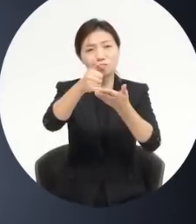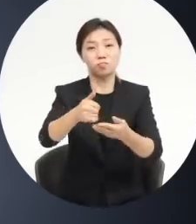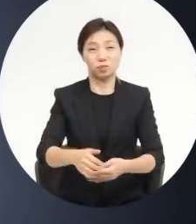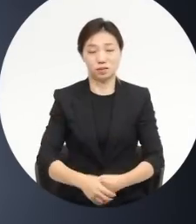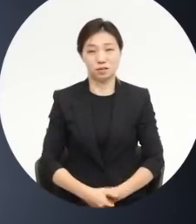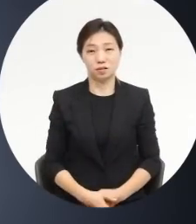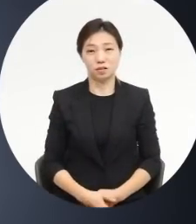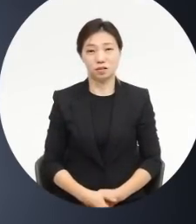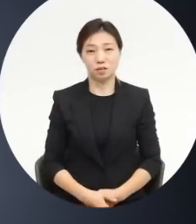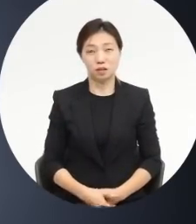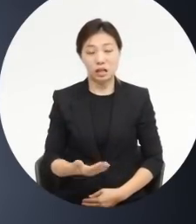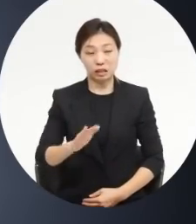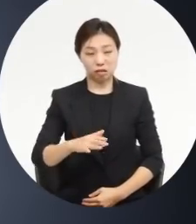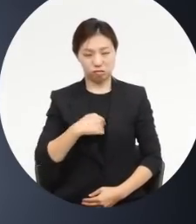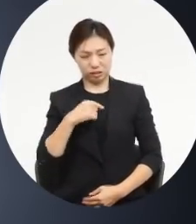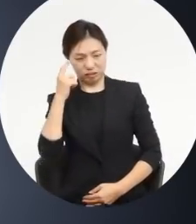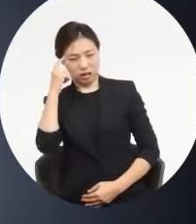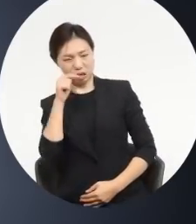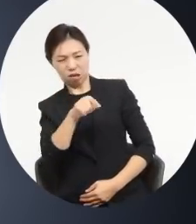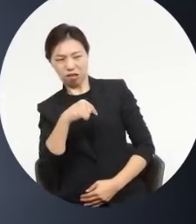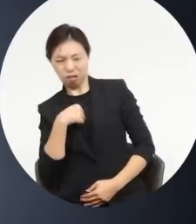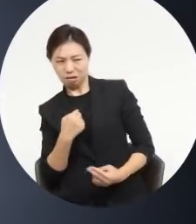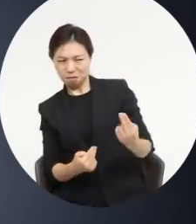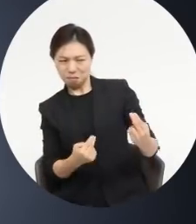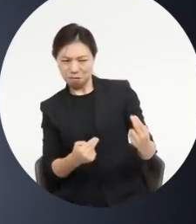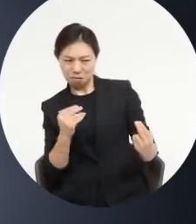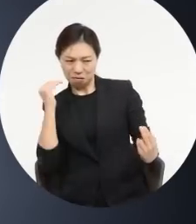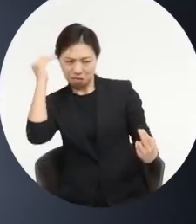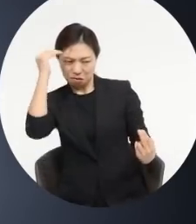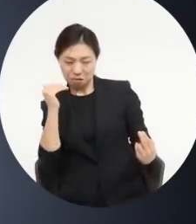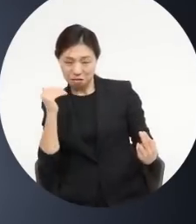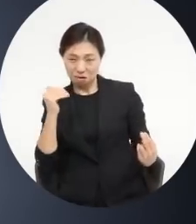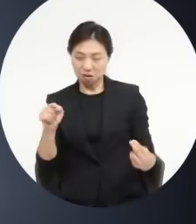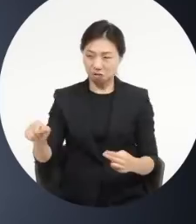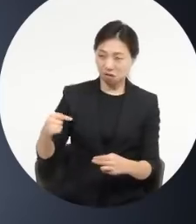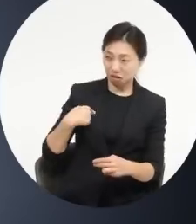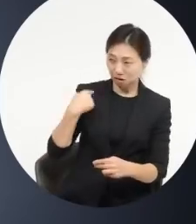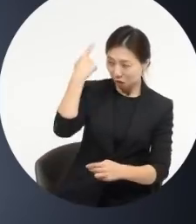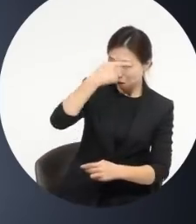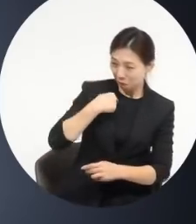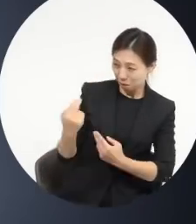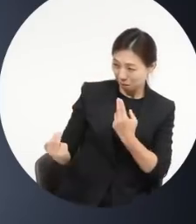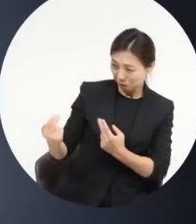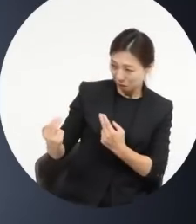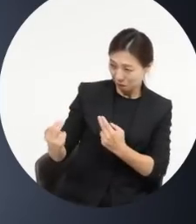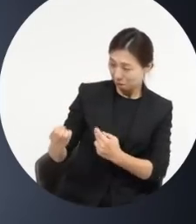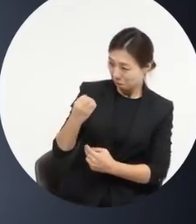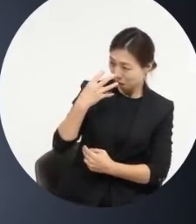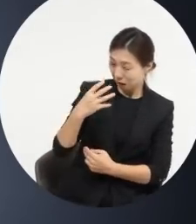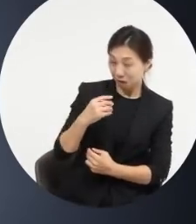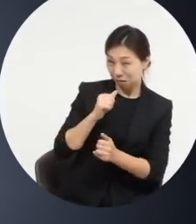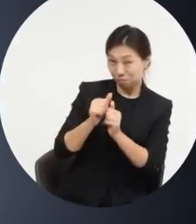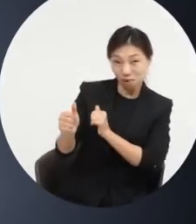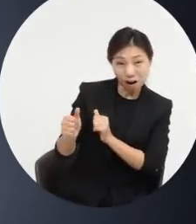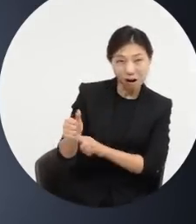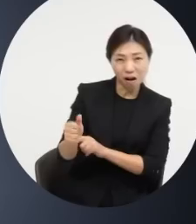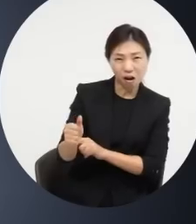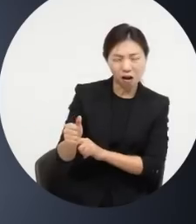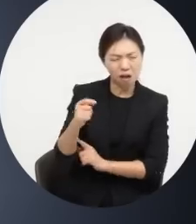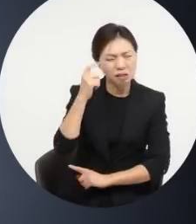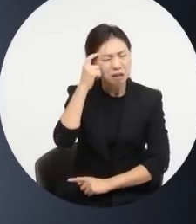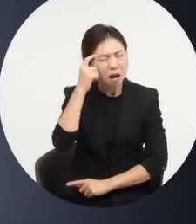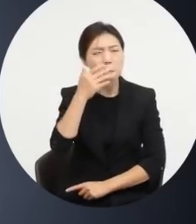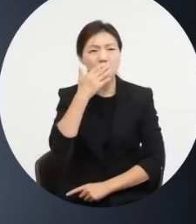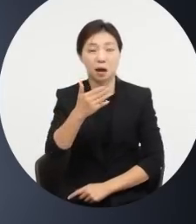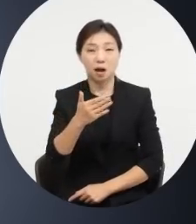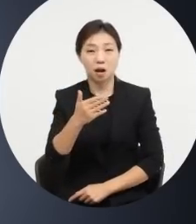때는 크다, 작다, 아름답다, 뭐 잘생겼다, 못생겼다, 뚱뚱하다, 여했다 이렇게 인식을 할